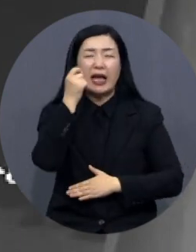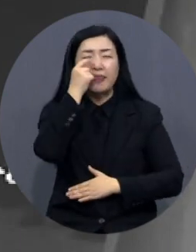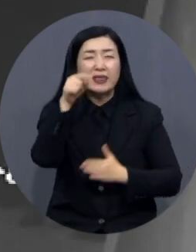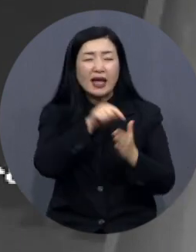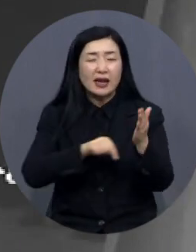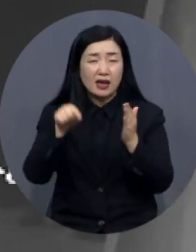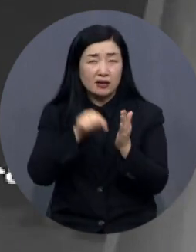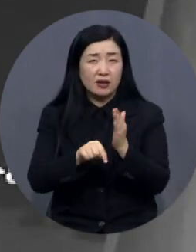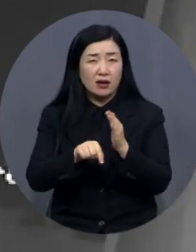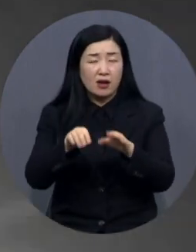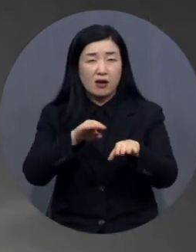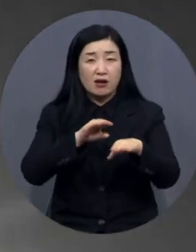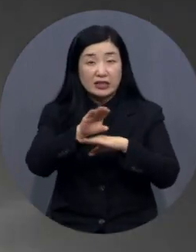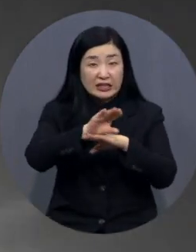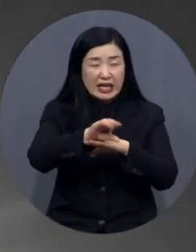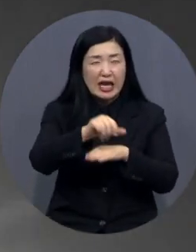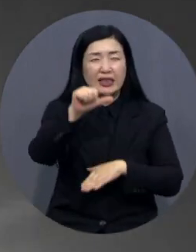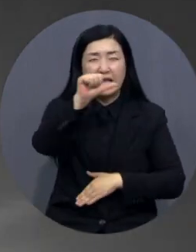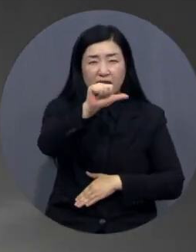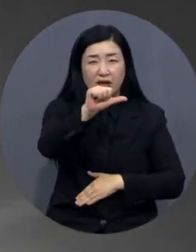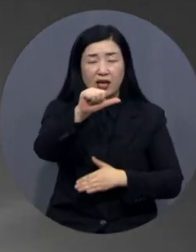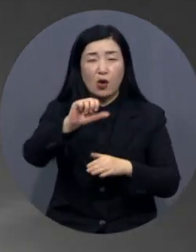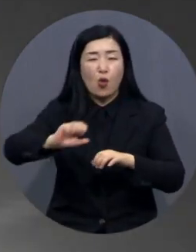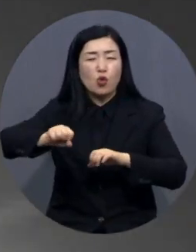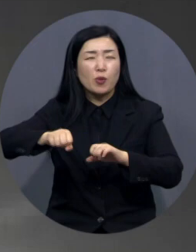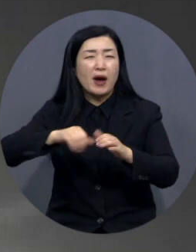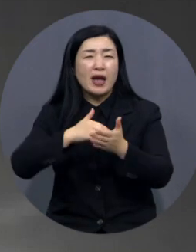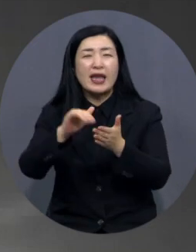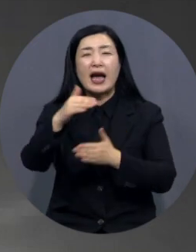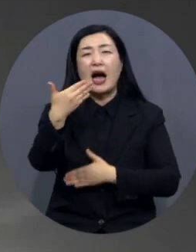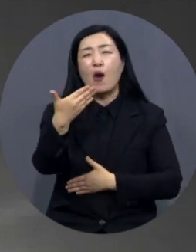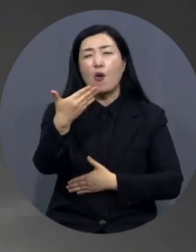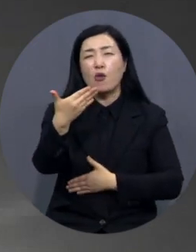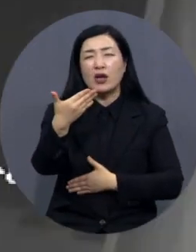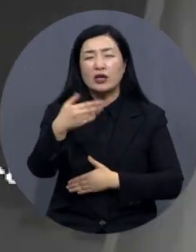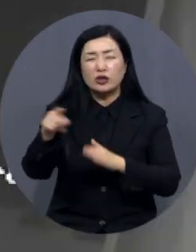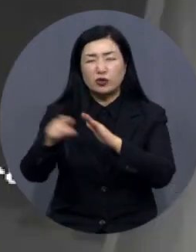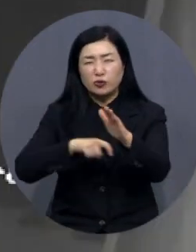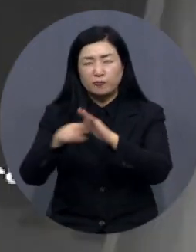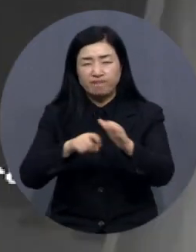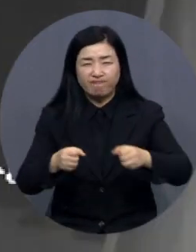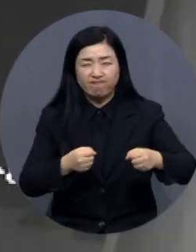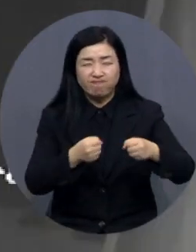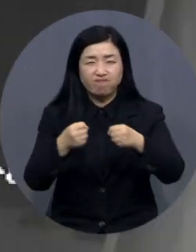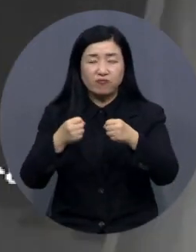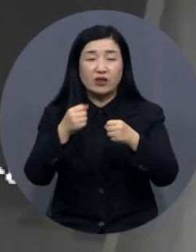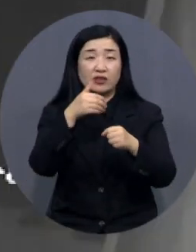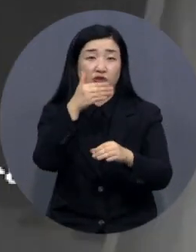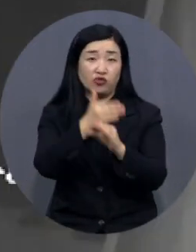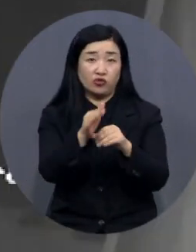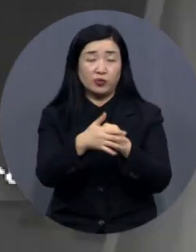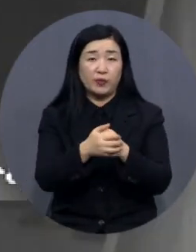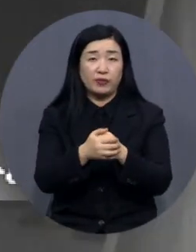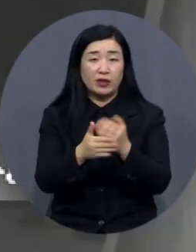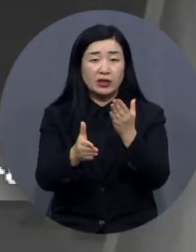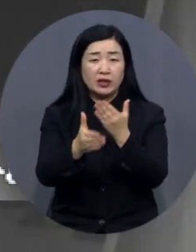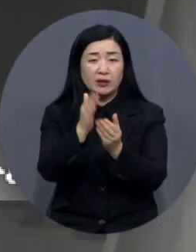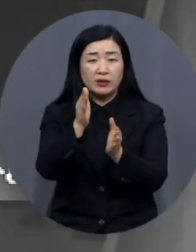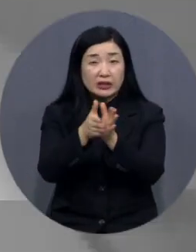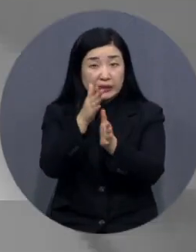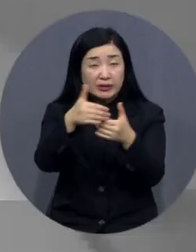동안 차량 5대와 오토바이 9대를 훔쳐 타고 다녔습니다. 경찰과 시민을 차로